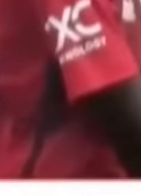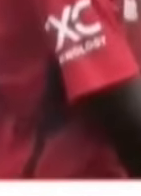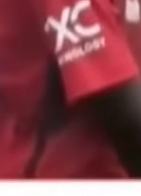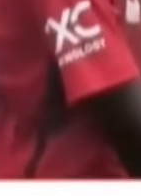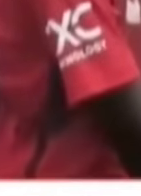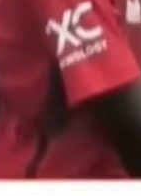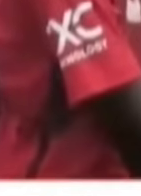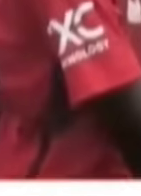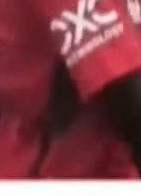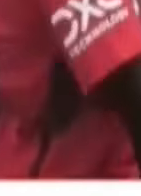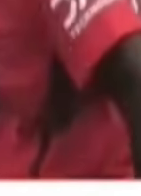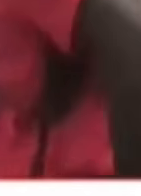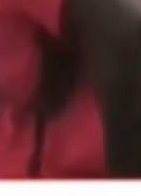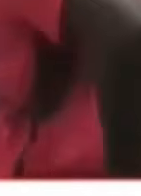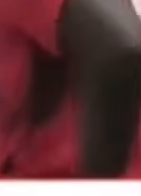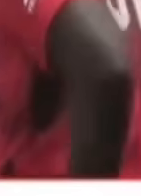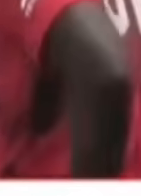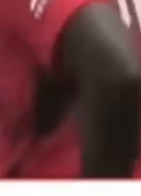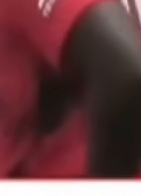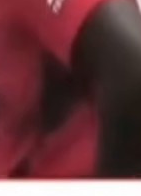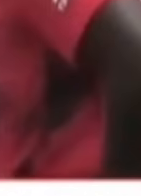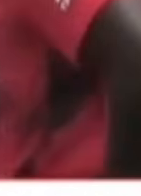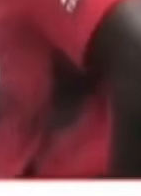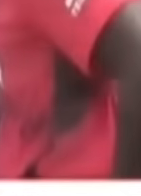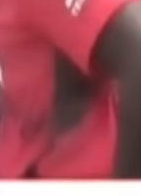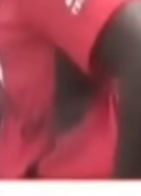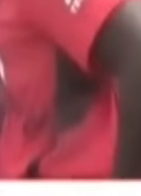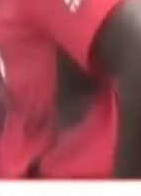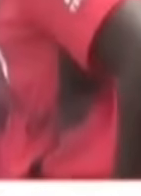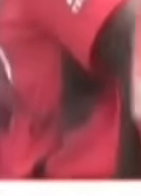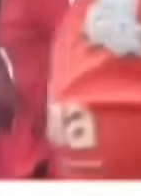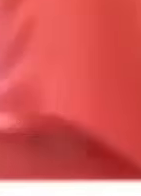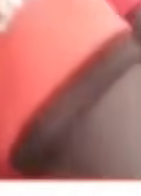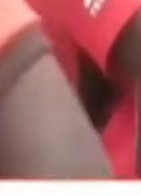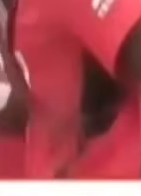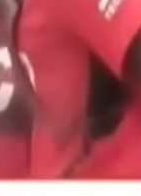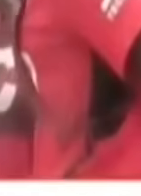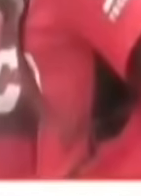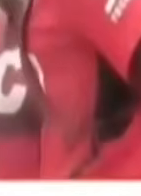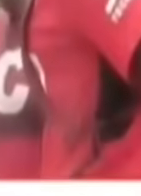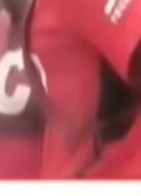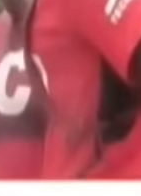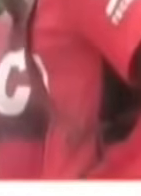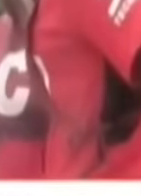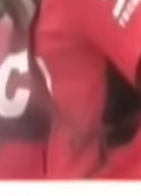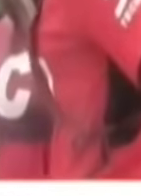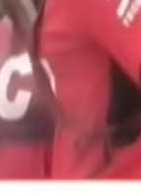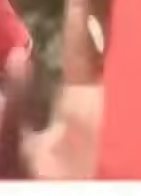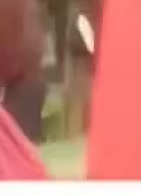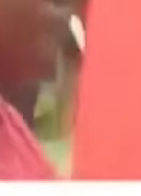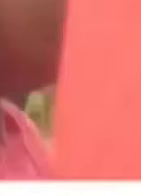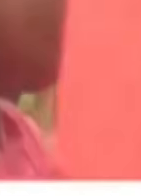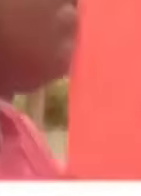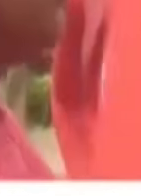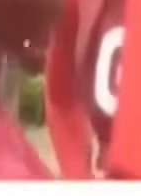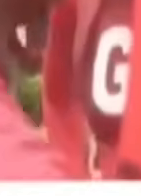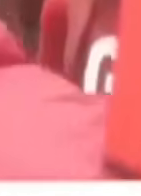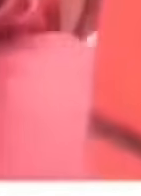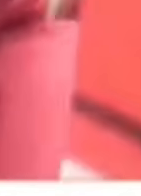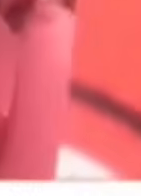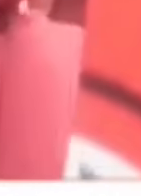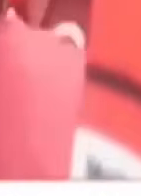Namibia. Meme era alina ku ttiimu ya 2019 yakiikirira eggwanga mpaka z'ensi yonna eza Netball World Cup ezaali mu kibuga Liverpool ekya